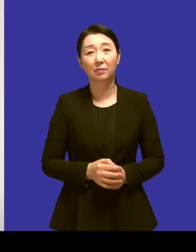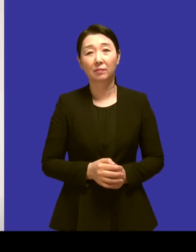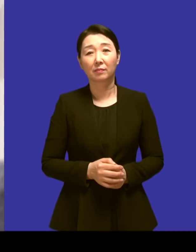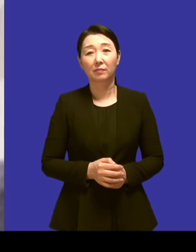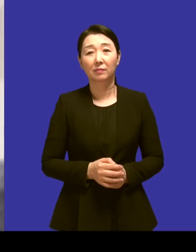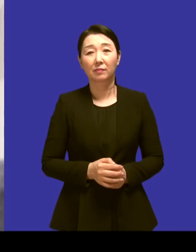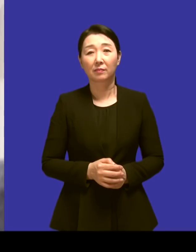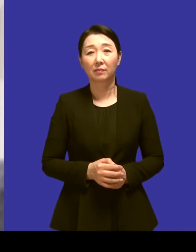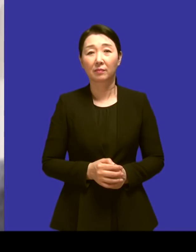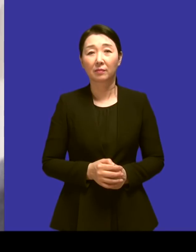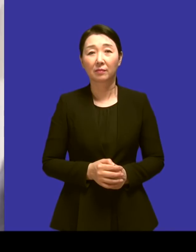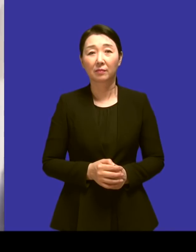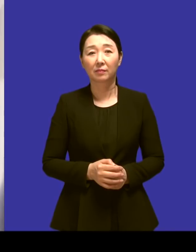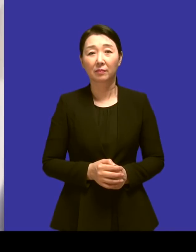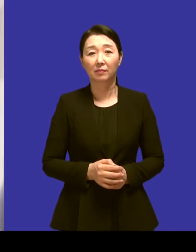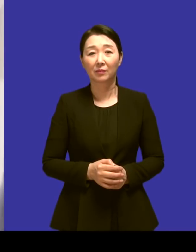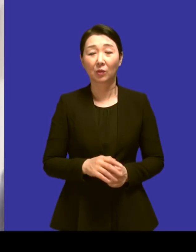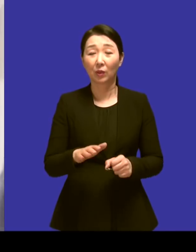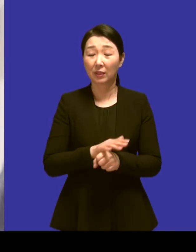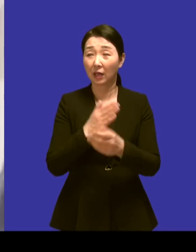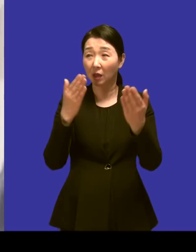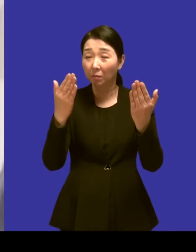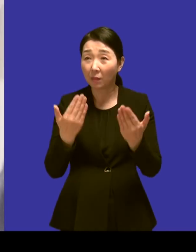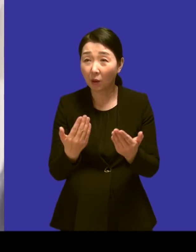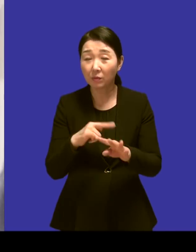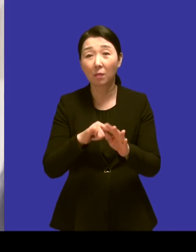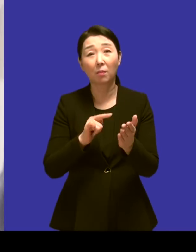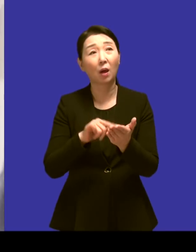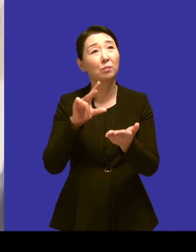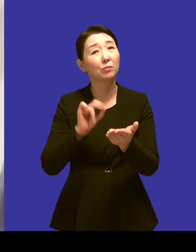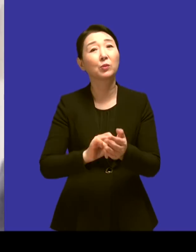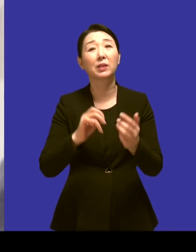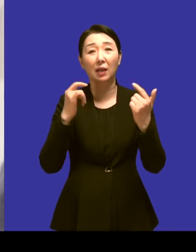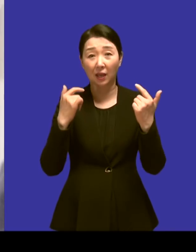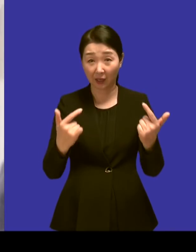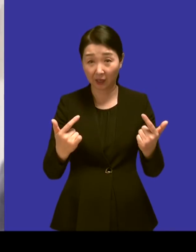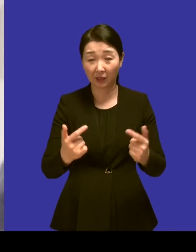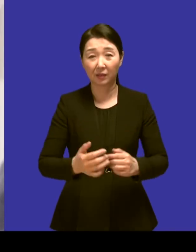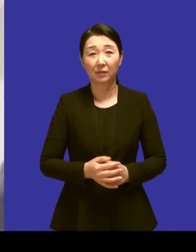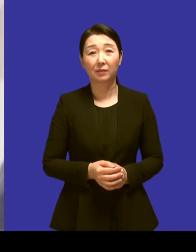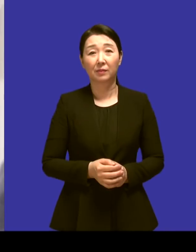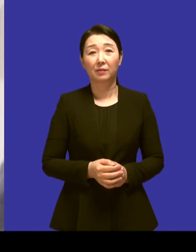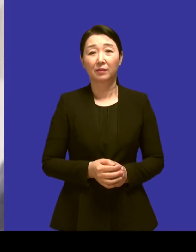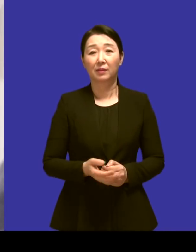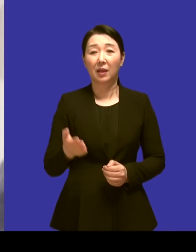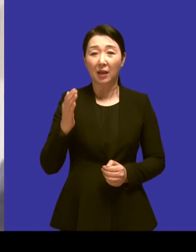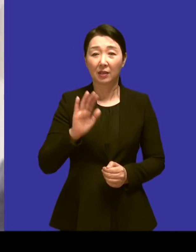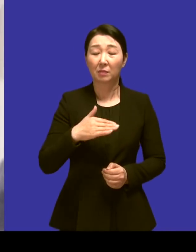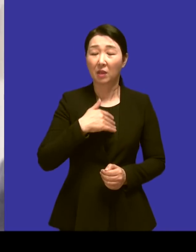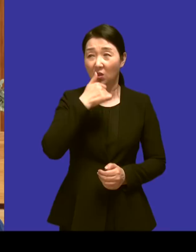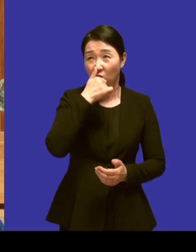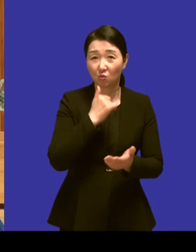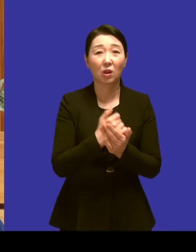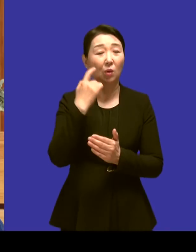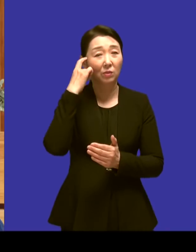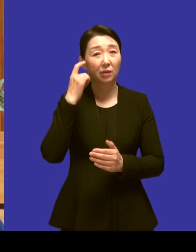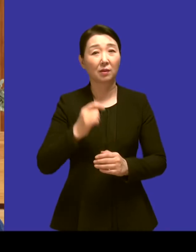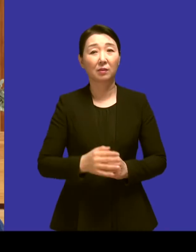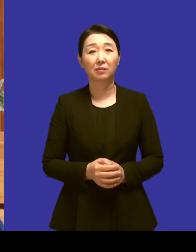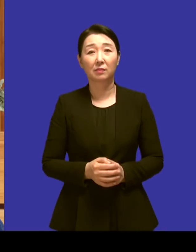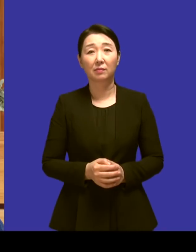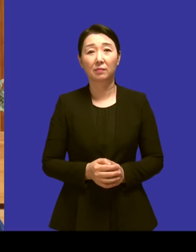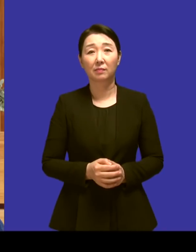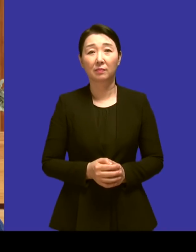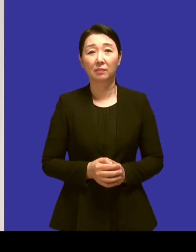해보면은 이게 사실 사랑받고 싶다는 마음 자체가 문제가 되는 게 아니잖아요. 네. 근데 네네. 저는 이걸 죄라고 생각했던 것 같아요. 예?